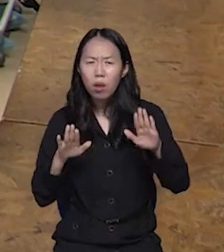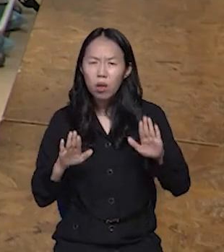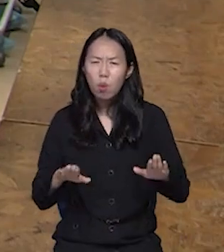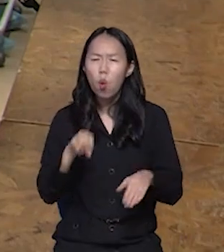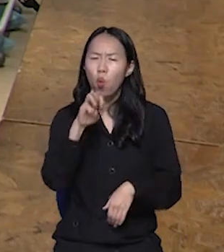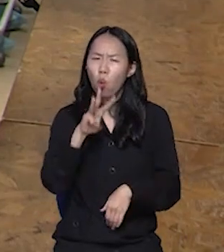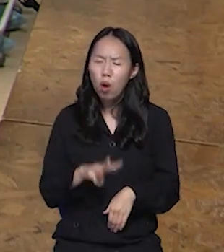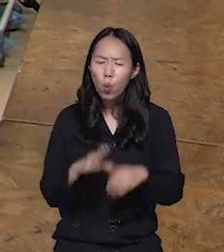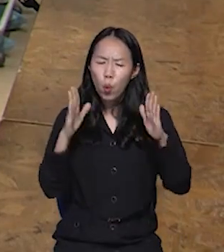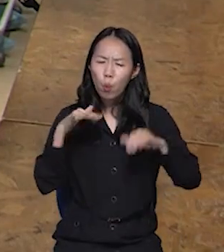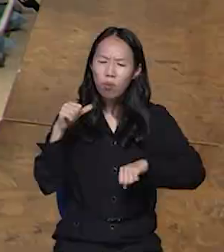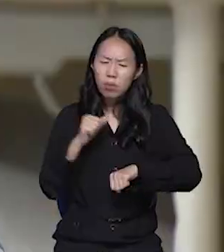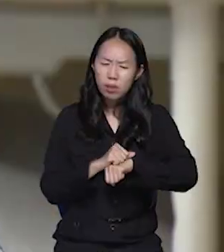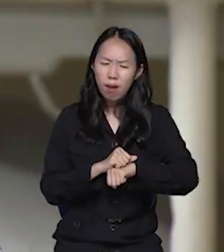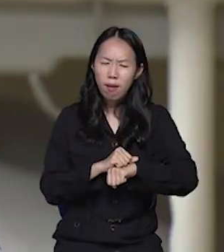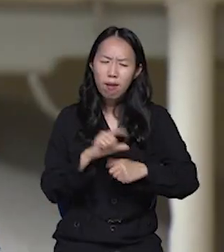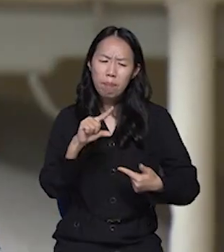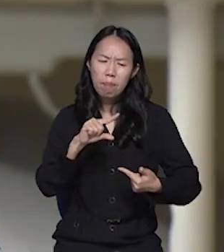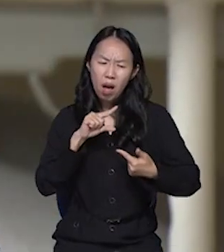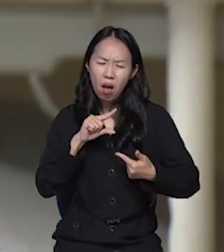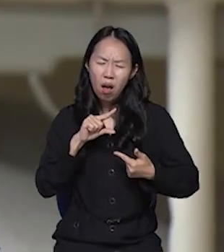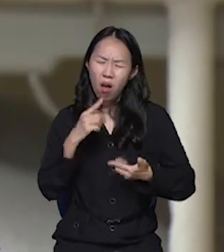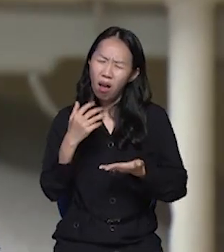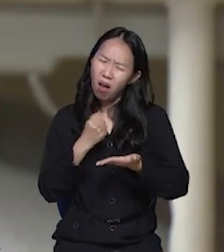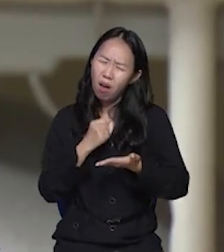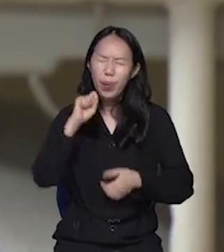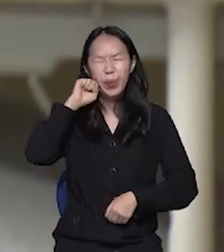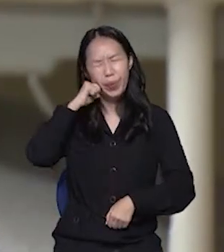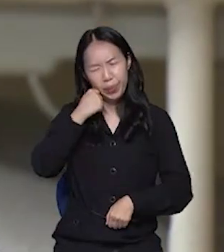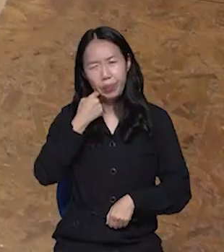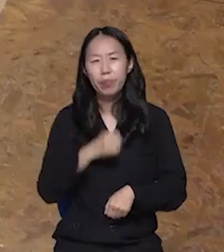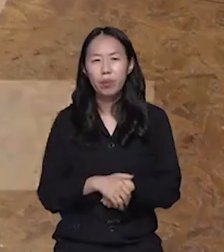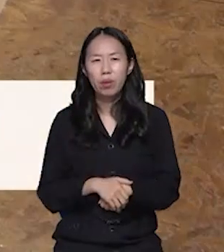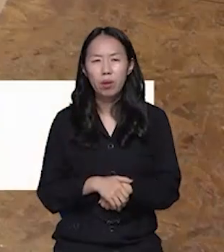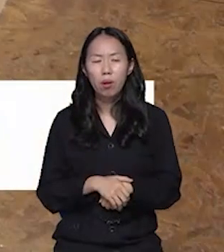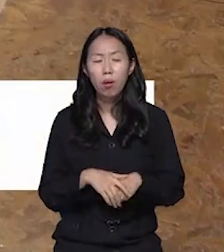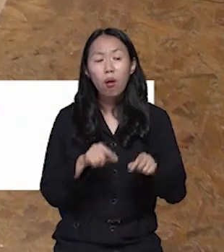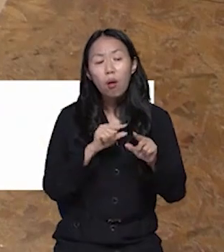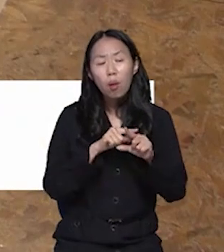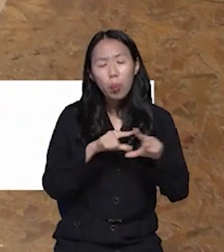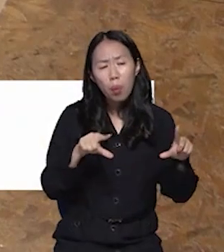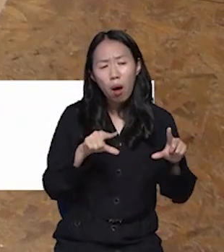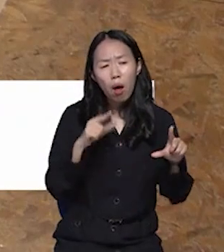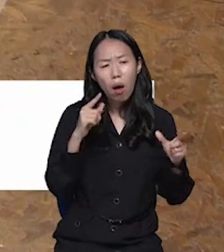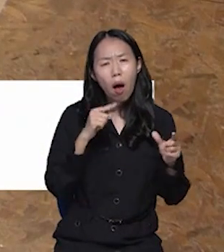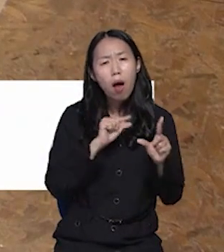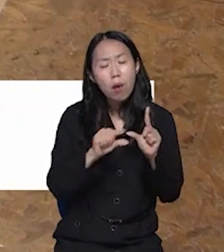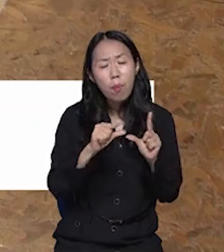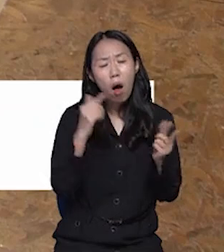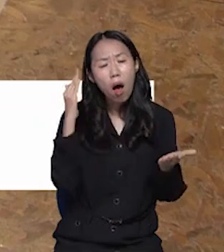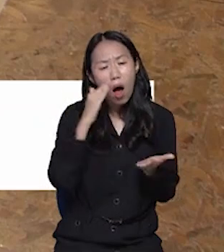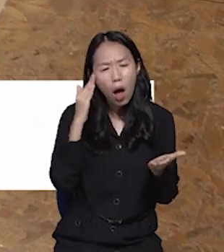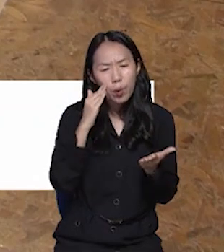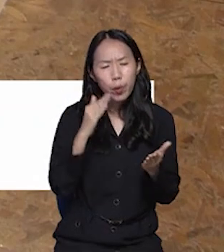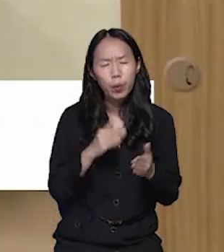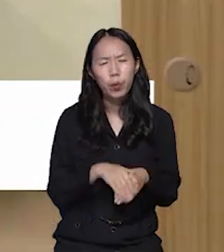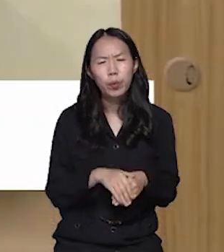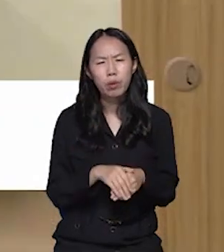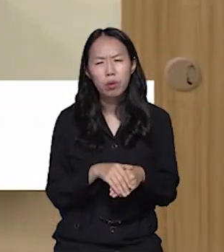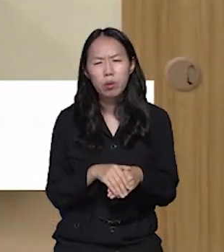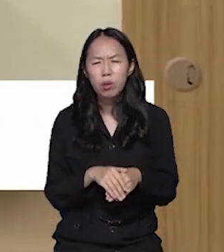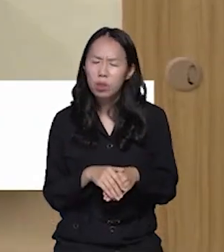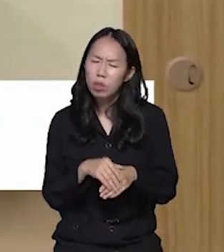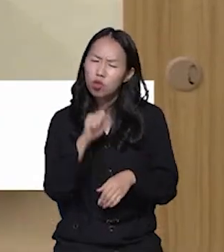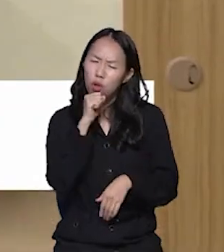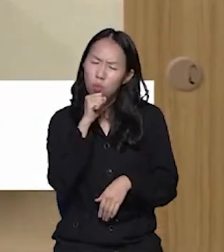광주의 명성을 되찾기에는 무리가 있다는 평가가 나오고 있습니다 일선 학교에서는 일부 최상위권을 하면